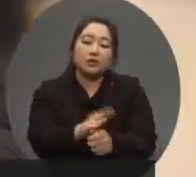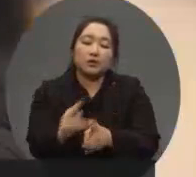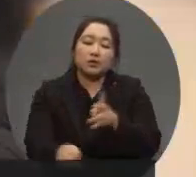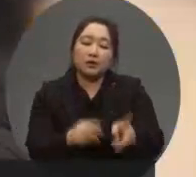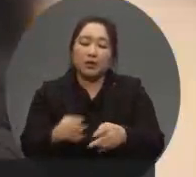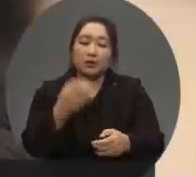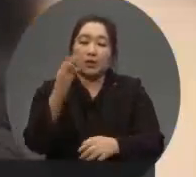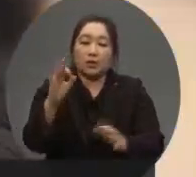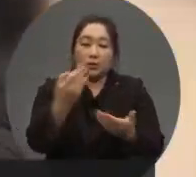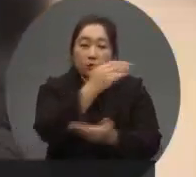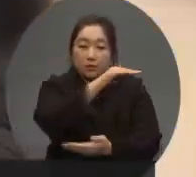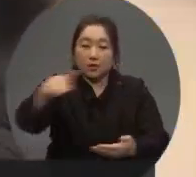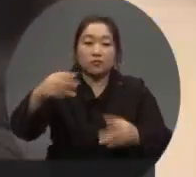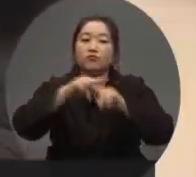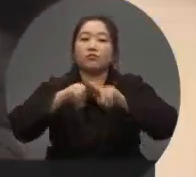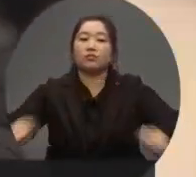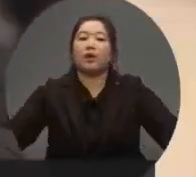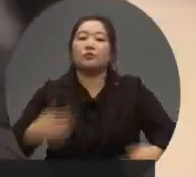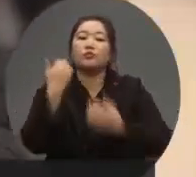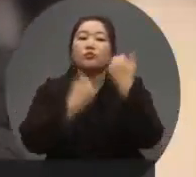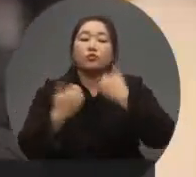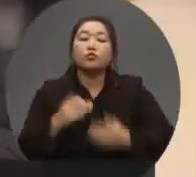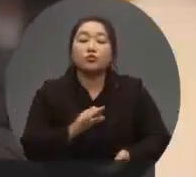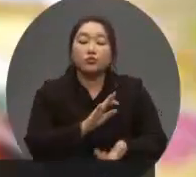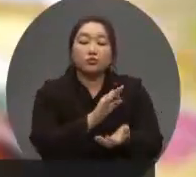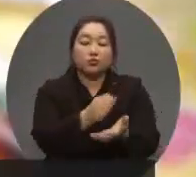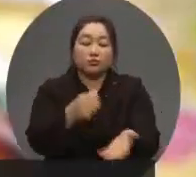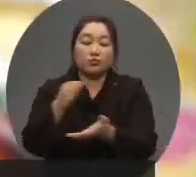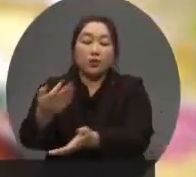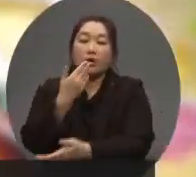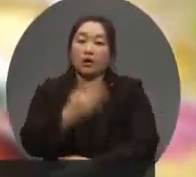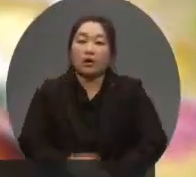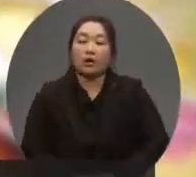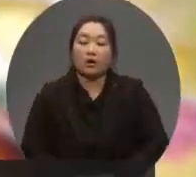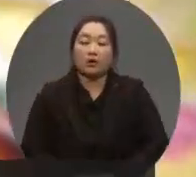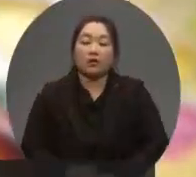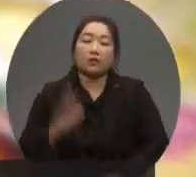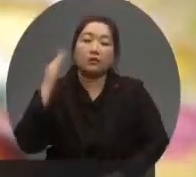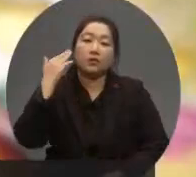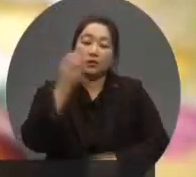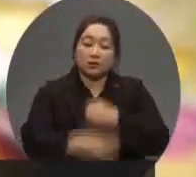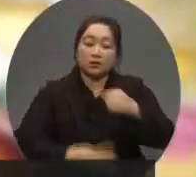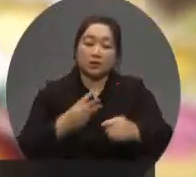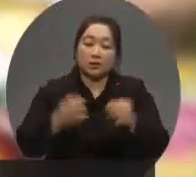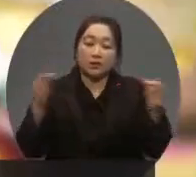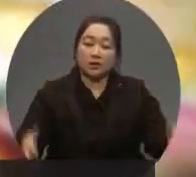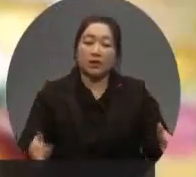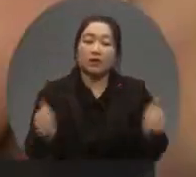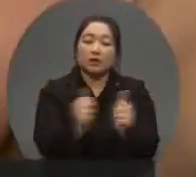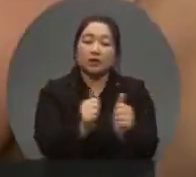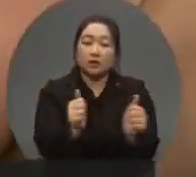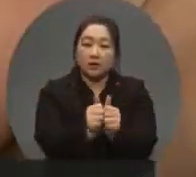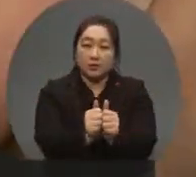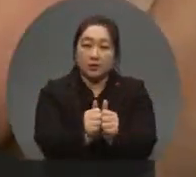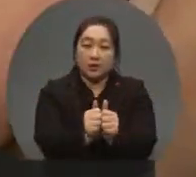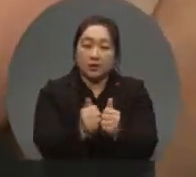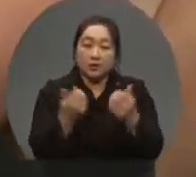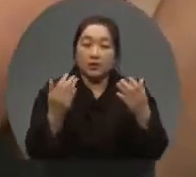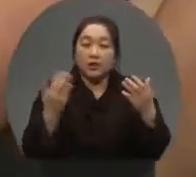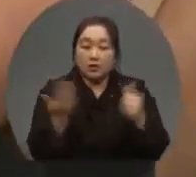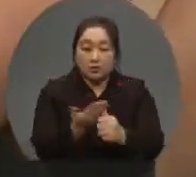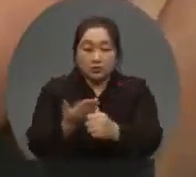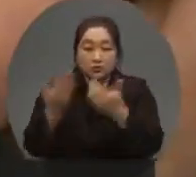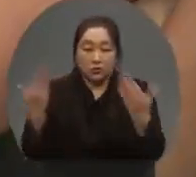소득 기준이 폐지돼 누구나 혜택을 봅니다 최근 3년 내 최초로 남성 유가 휴직을 시행한 백인